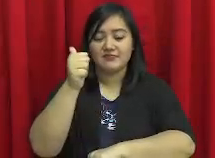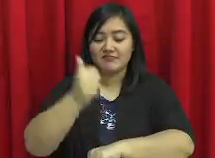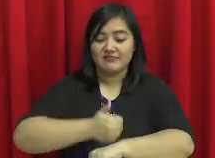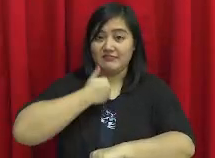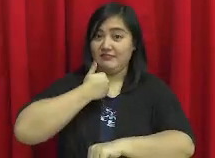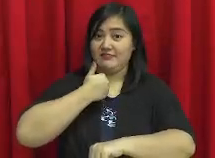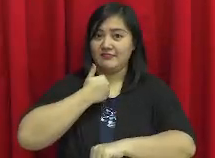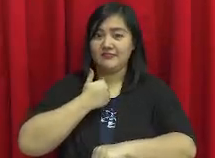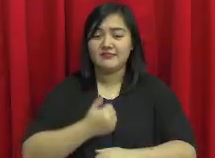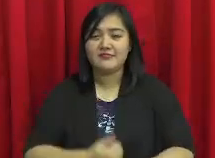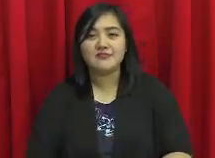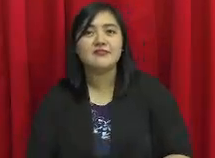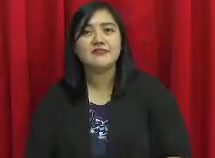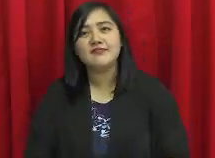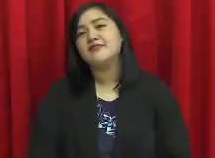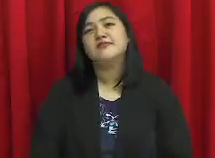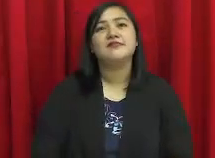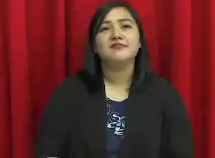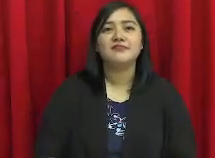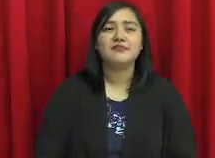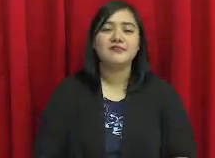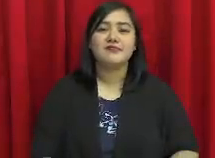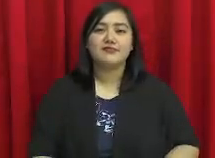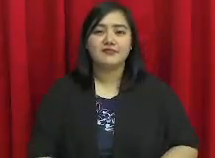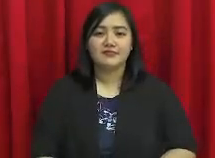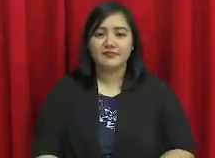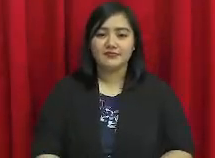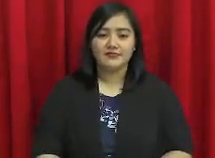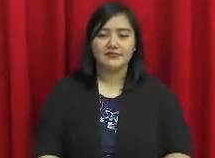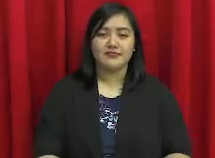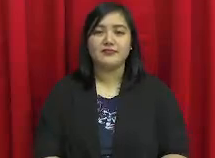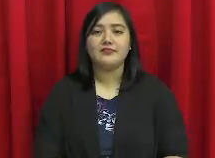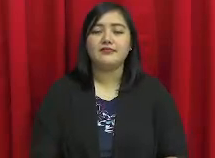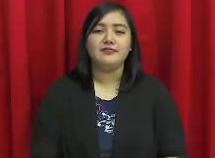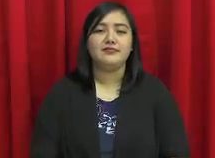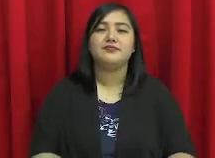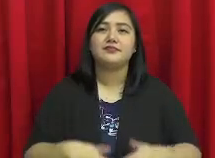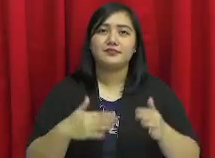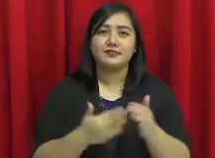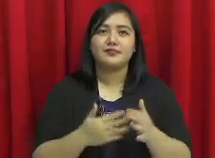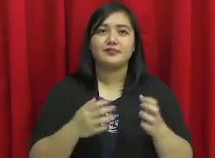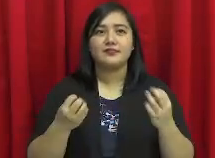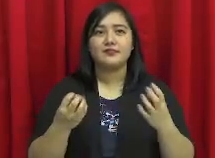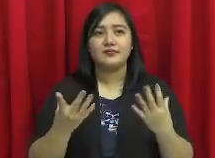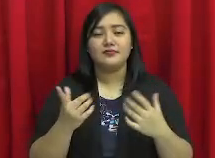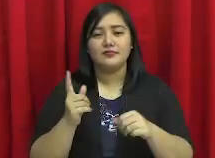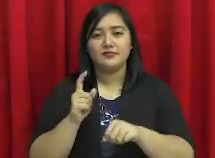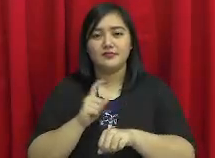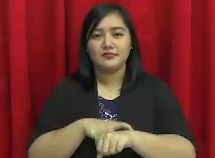ito birong bagay, mga kapatid. Again, inuulit ko, sabi ko nga po sa inyo, most of the time,